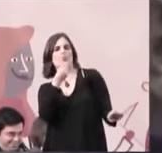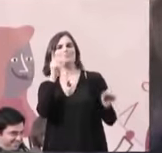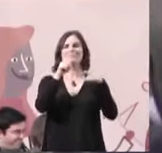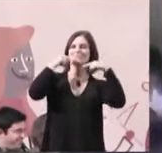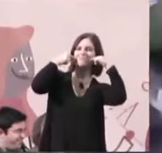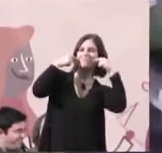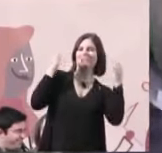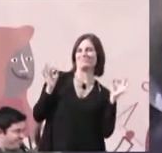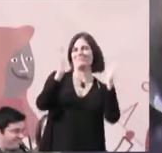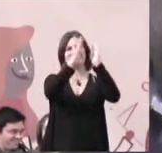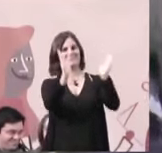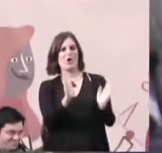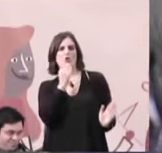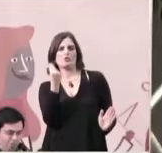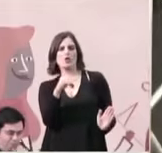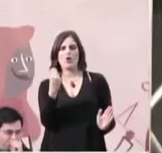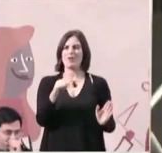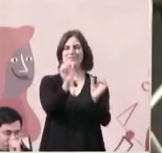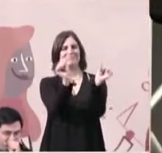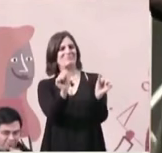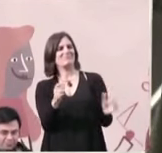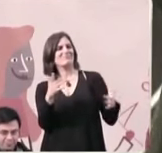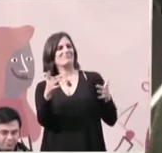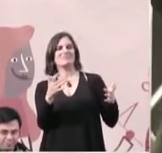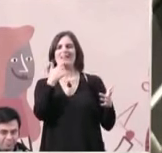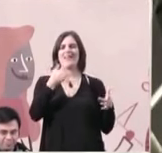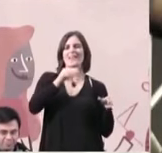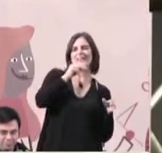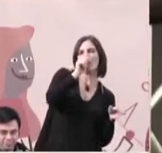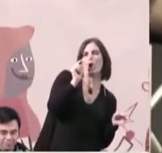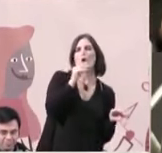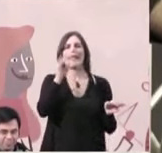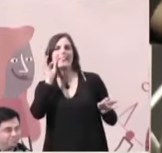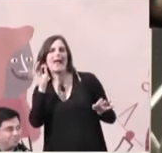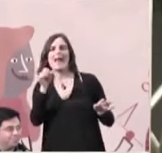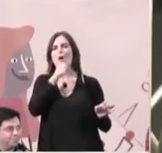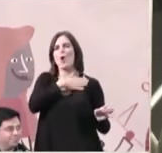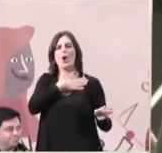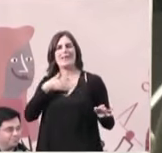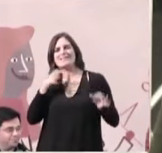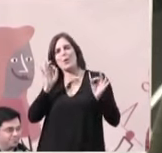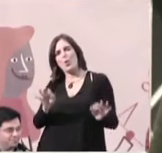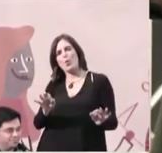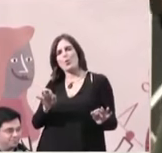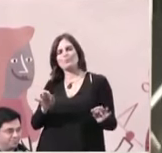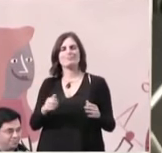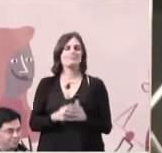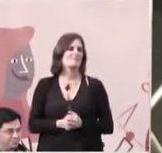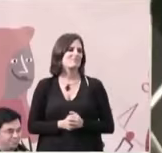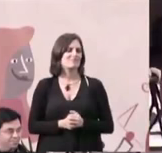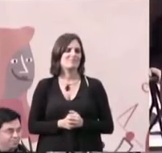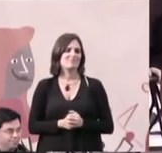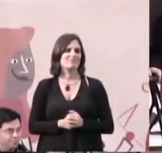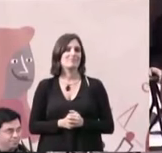un somriure d'orella a orella, joves, el nieto y la nieta que todas las abuelas y abuelos querríamos tener.